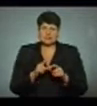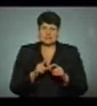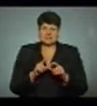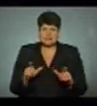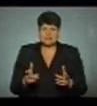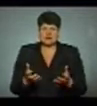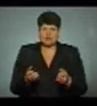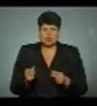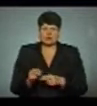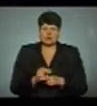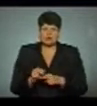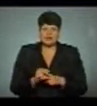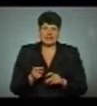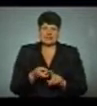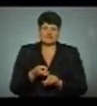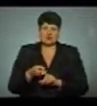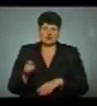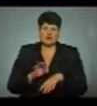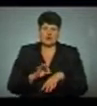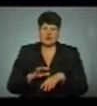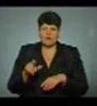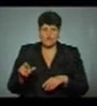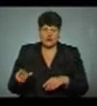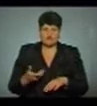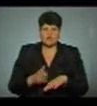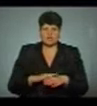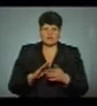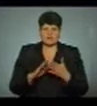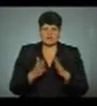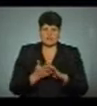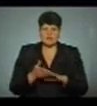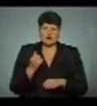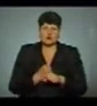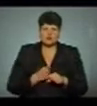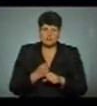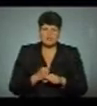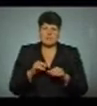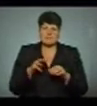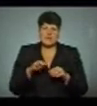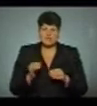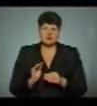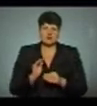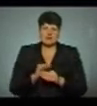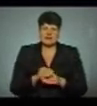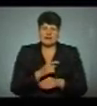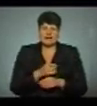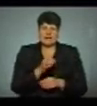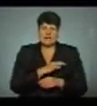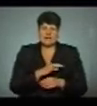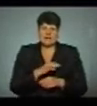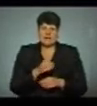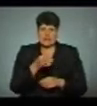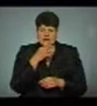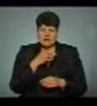та лікування інфікованих хворих у тяжких станах. Розробити механізм доставки ліків працівникам